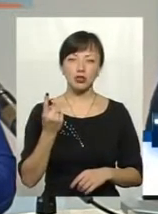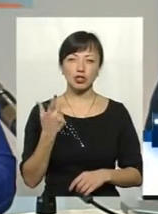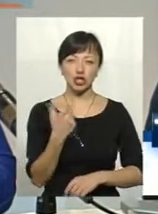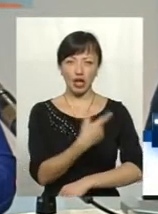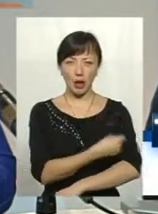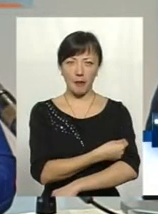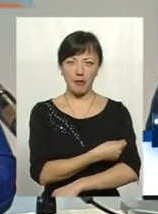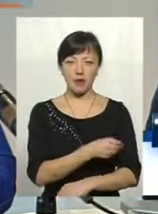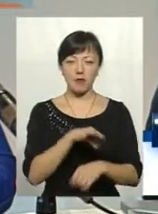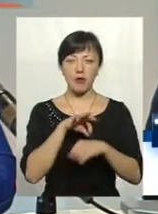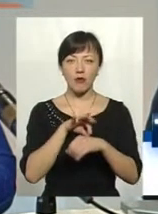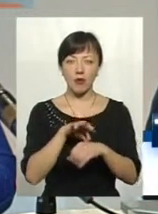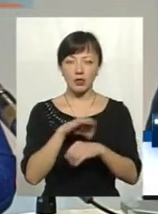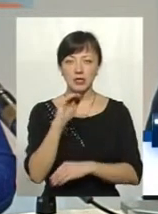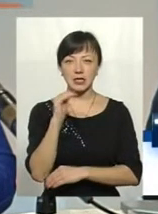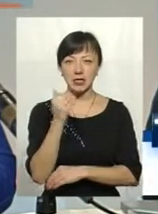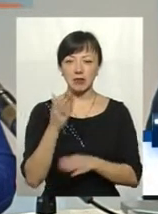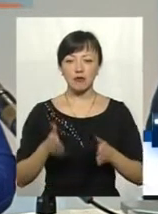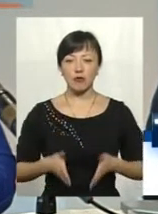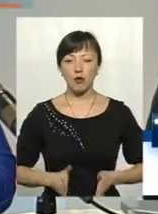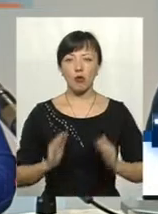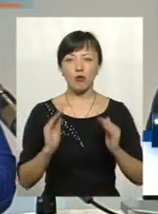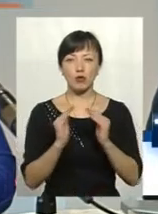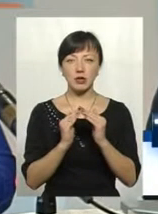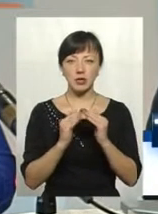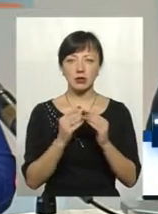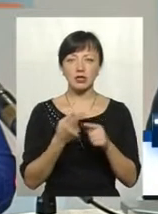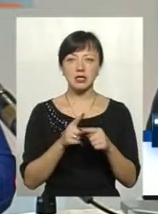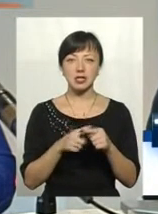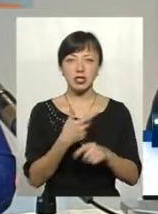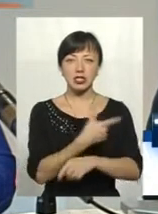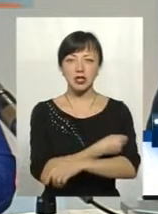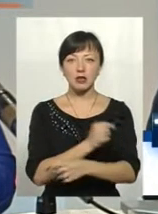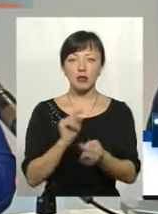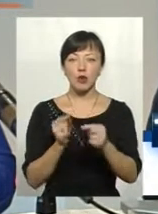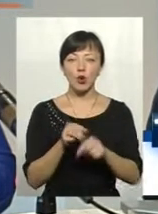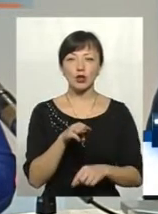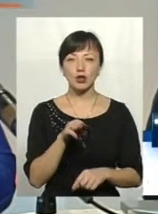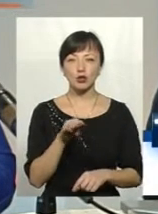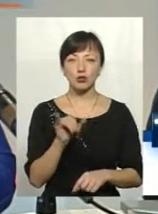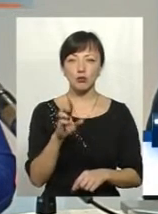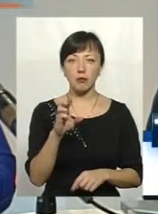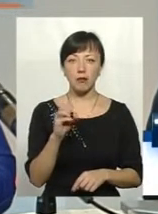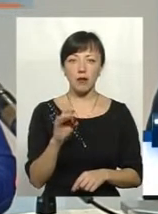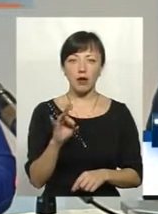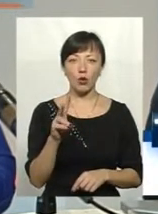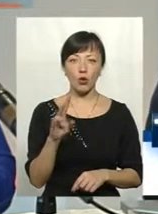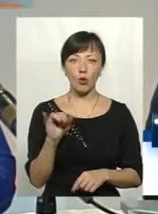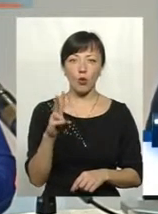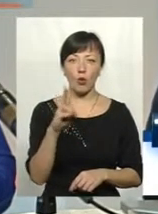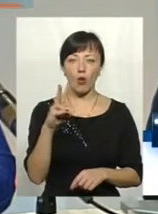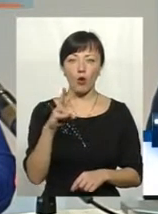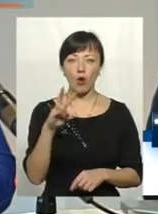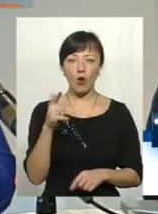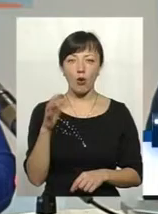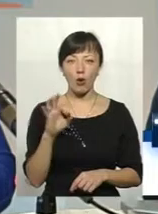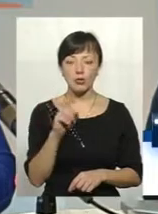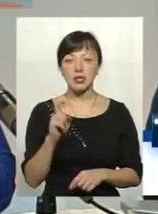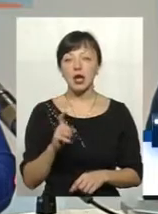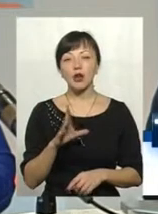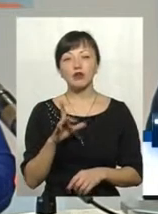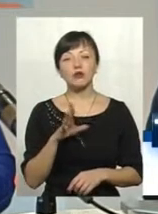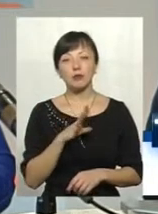одним із перших щеплень, яке проводиться дитині в пологовому будинку, це щеплення проти туберкульозу. І для того, щоб